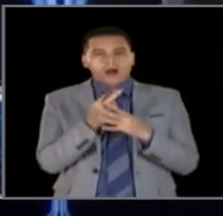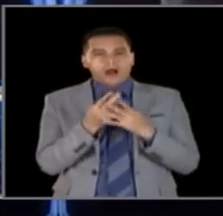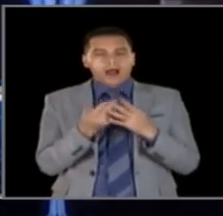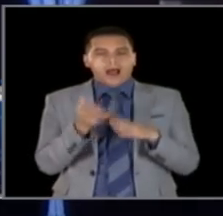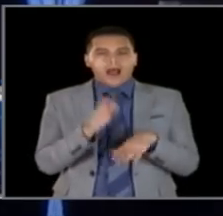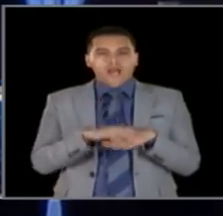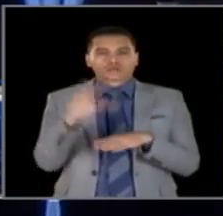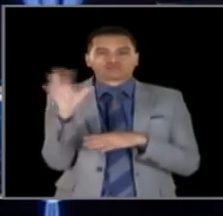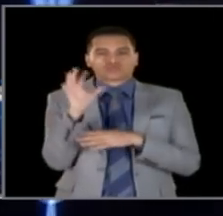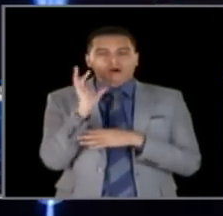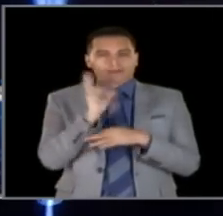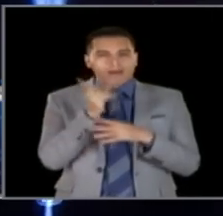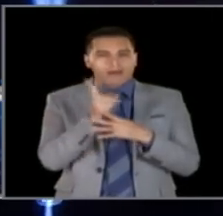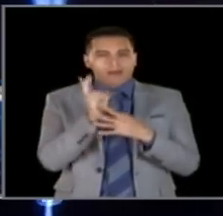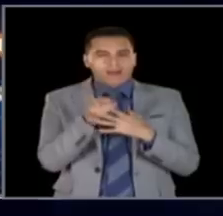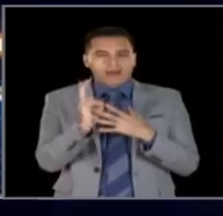نبات،